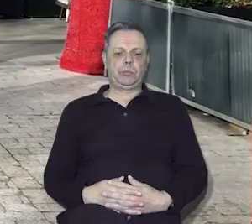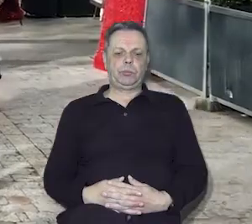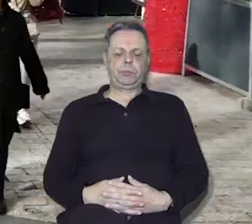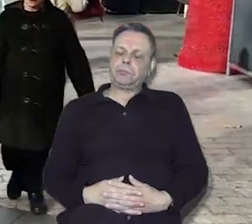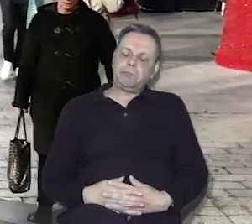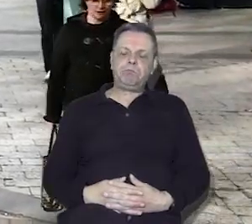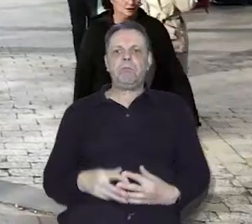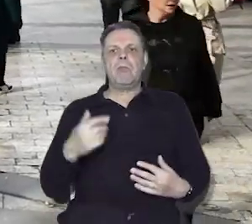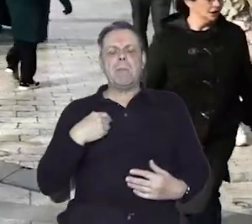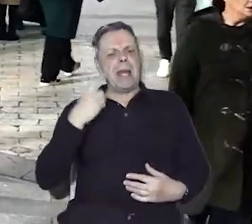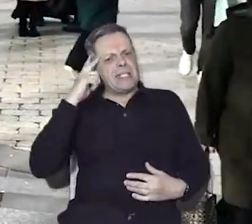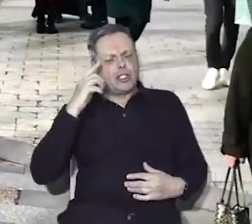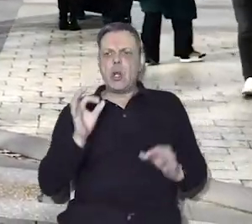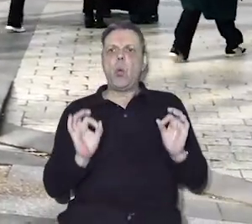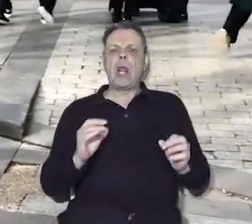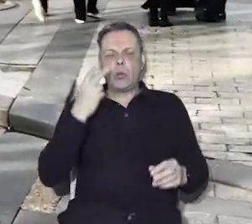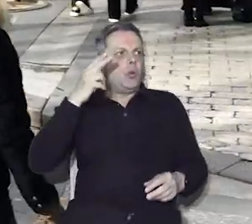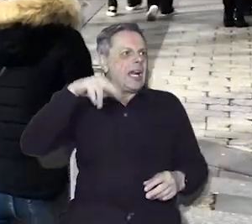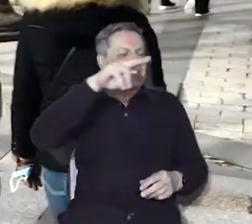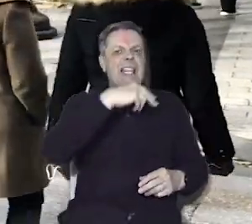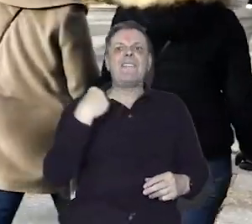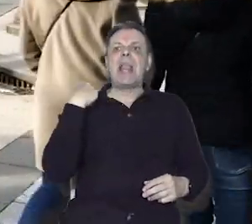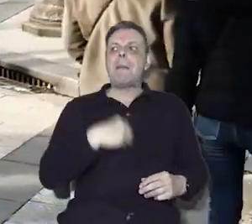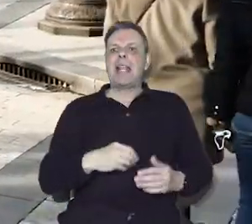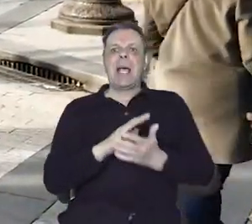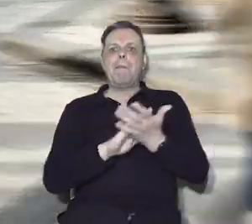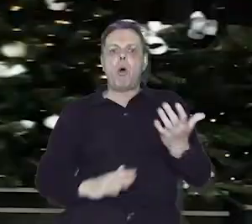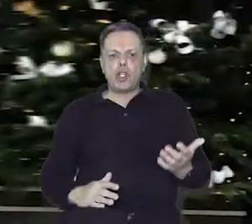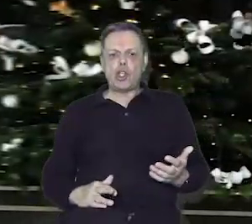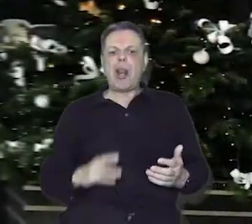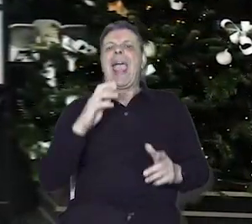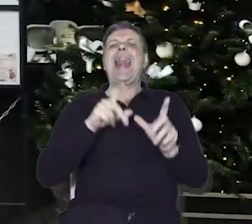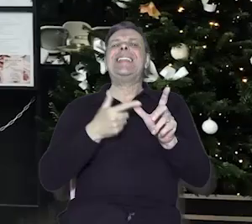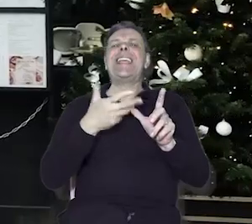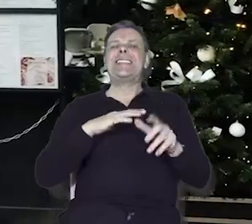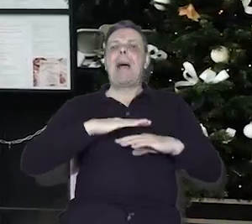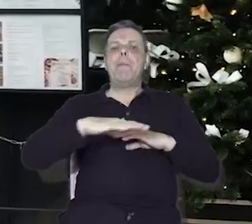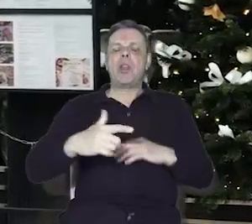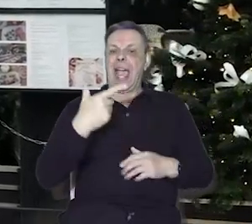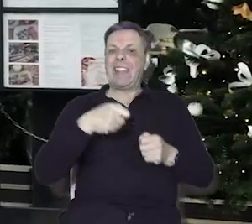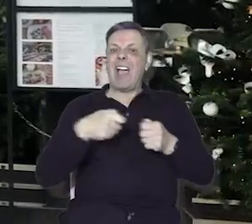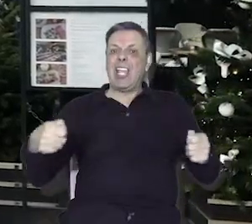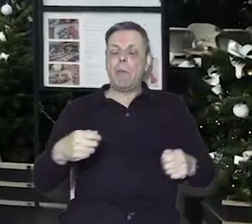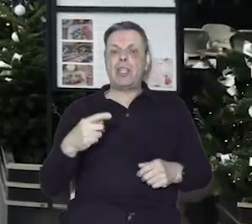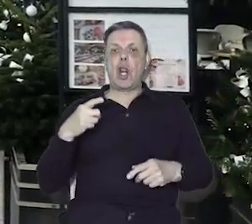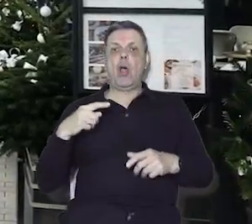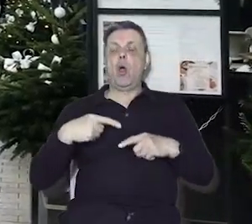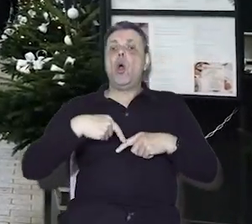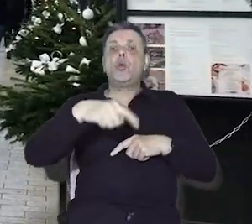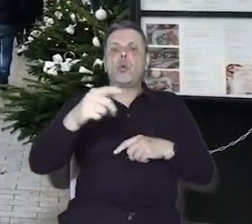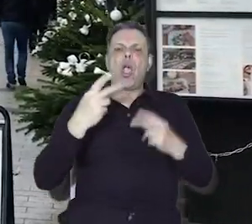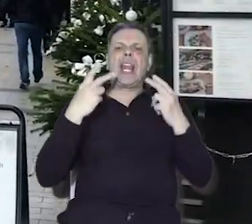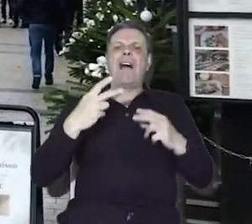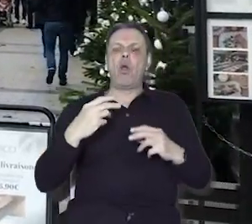Nekako mi se čini u redu razgledavanje Pariza započeti na Elizejskim poljima. 2 kilometra dugoj glavnoj Pariškoj